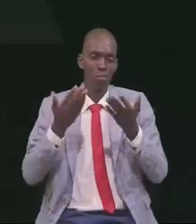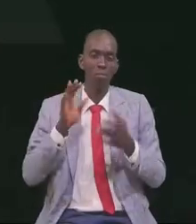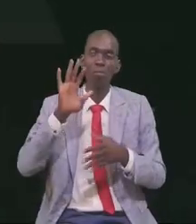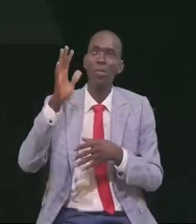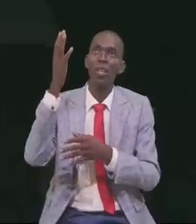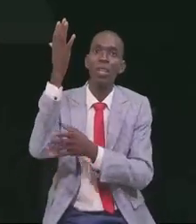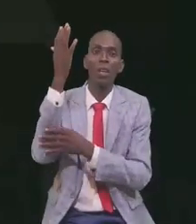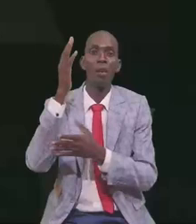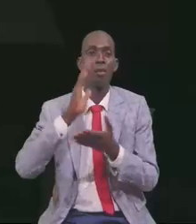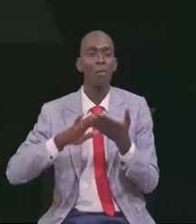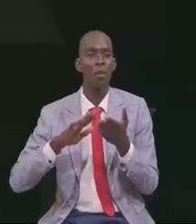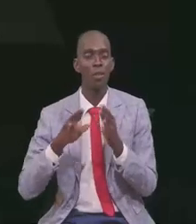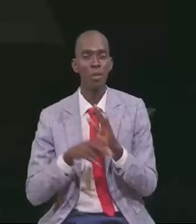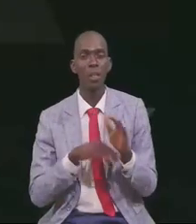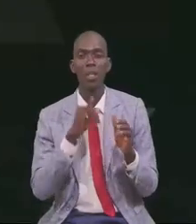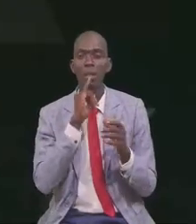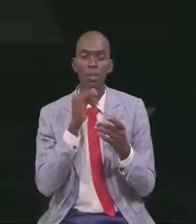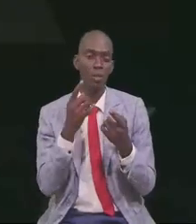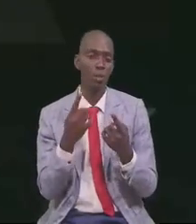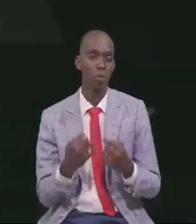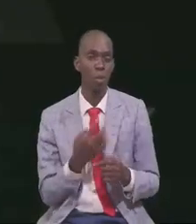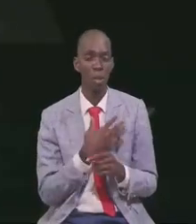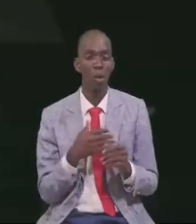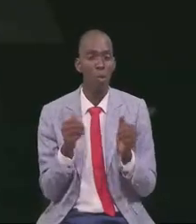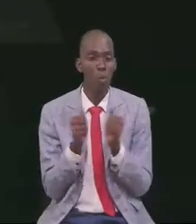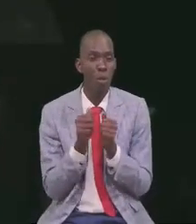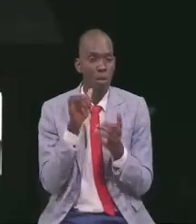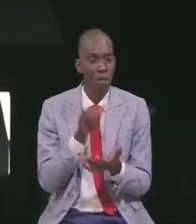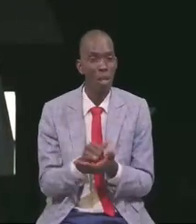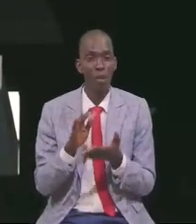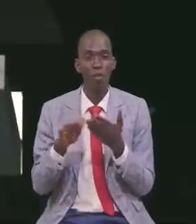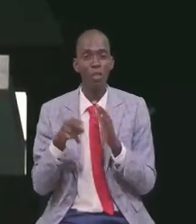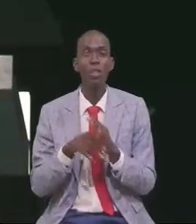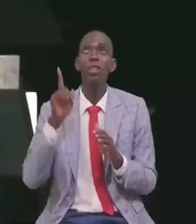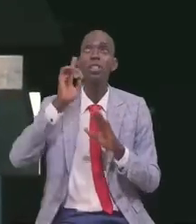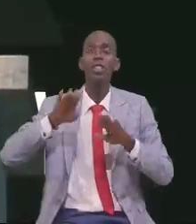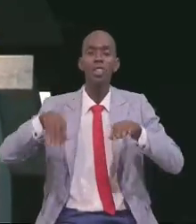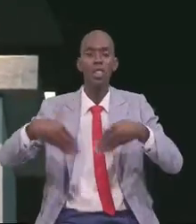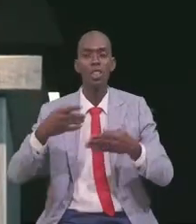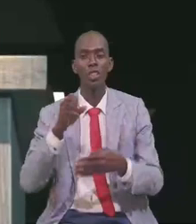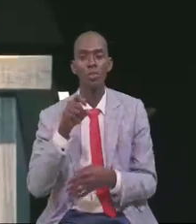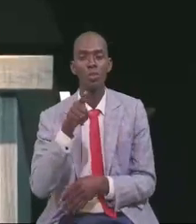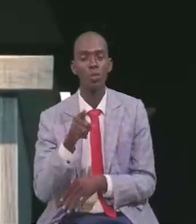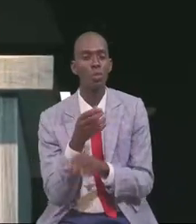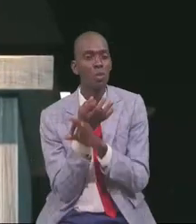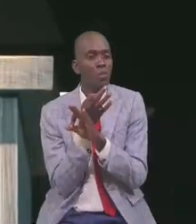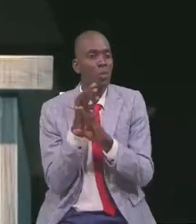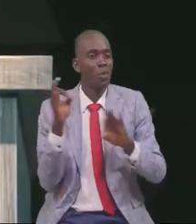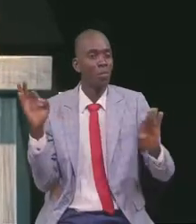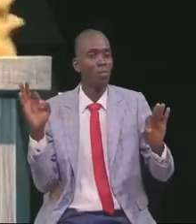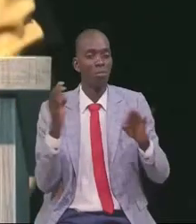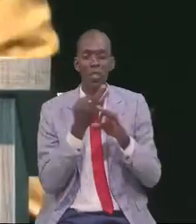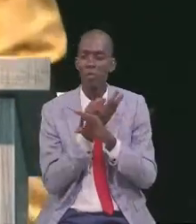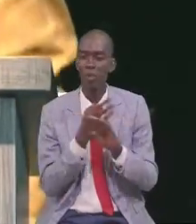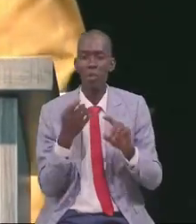pardon vient. Et avec ce pardon, il donne la libération, la libération. Libération du péché